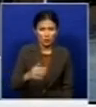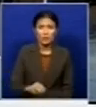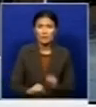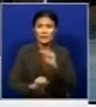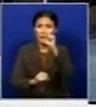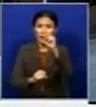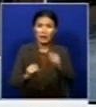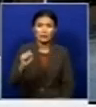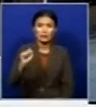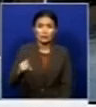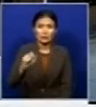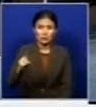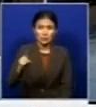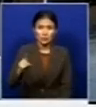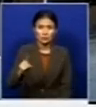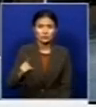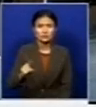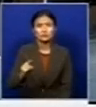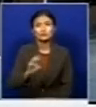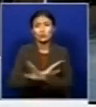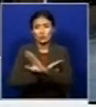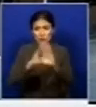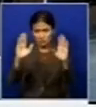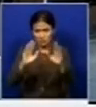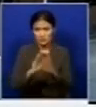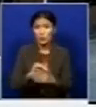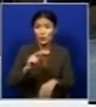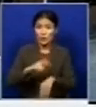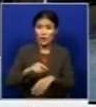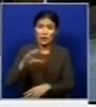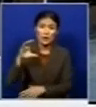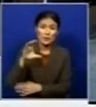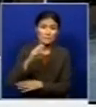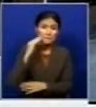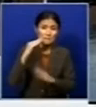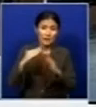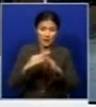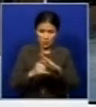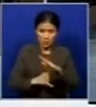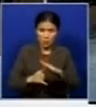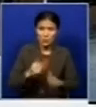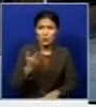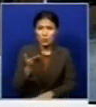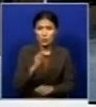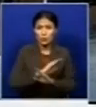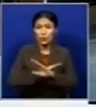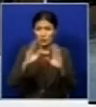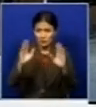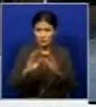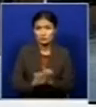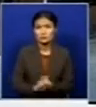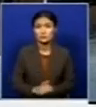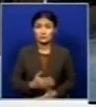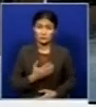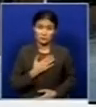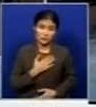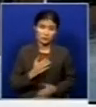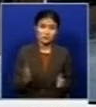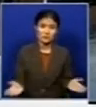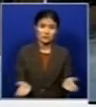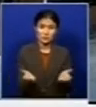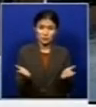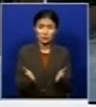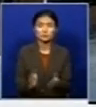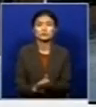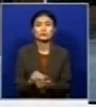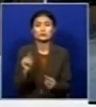จะเป็นคุณต่อเศรษฐกิจอย่างมากอย่างไรก็ตามครับท่านประธานครับผมกราบเรียนท่านประธานอย่างนี้ว่าผมขอสนับสนุนการตั้งคณะกรรมการ